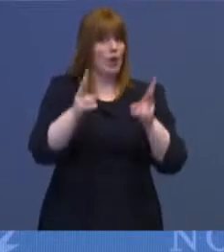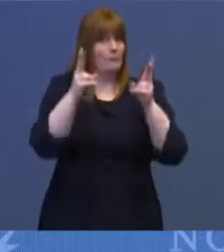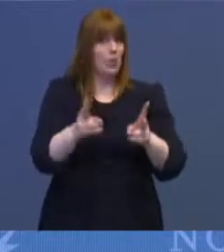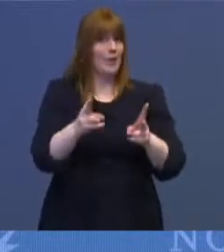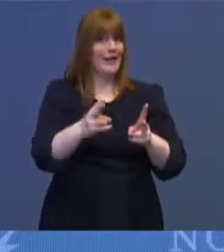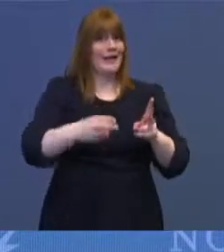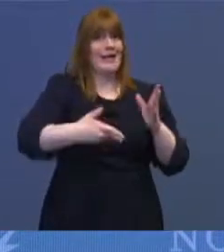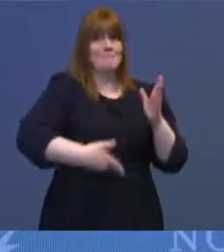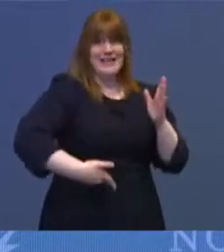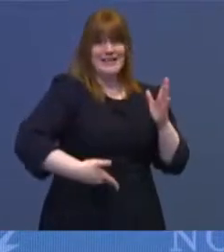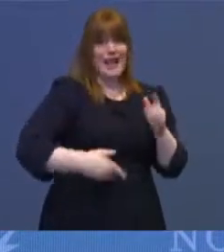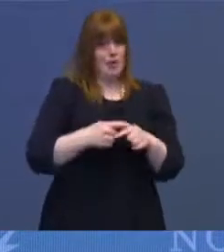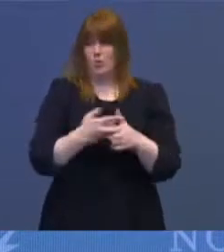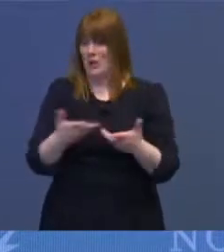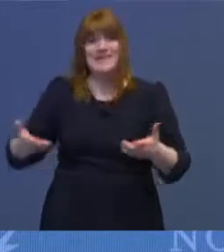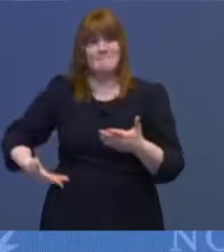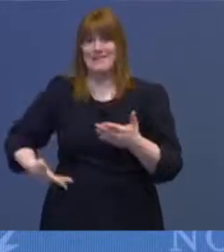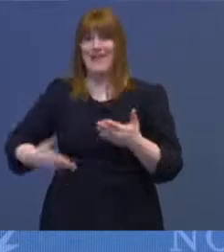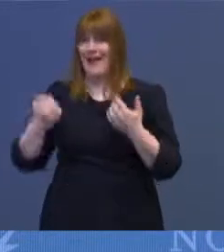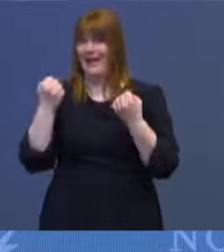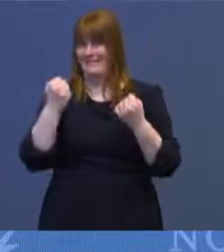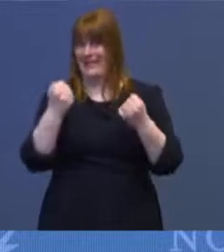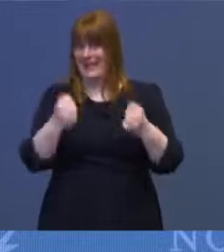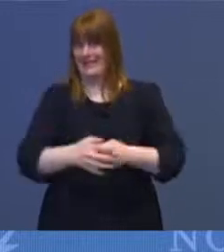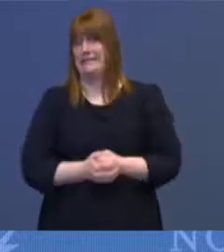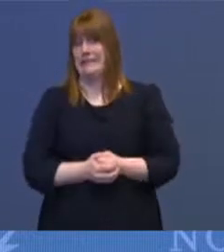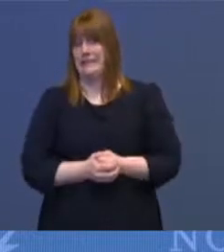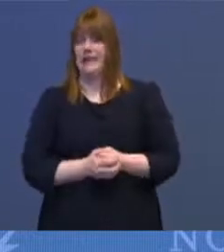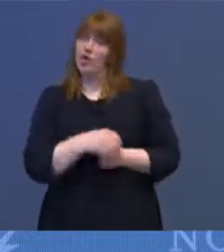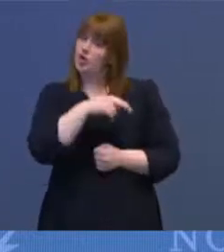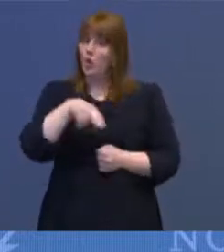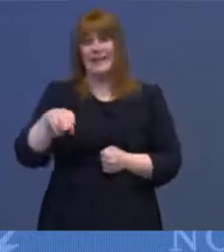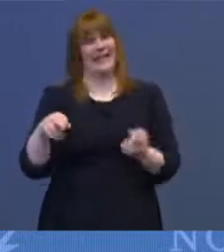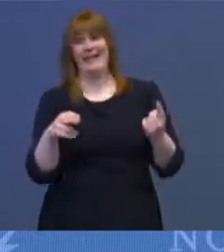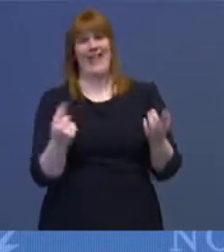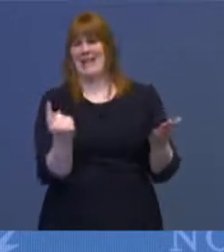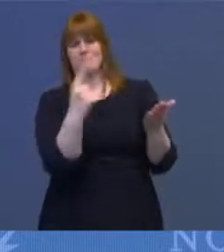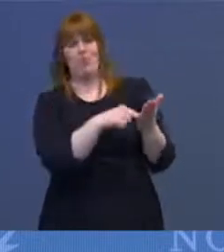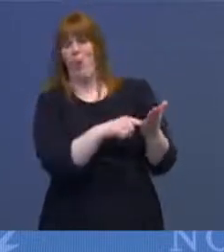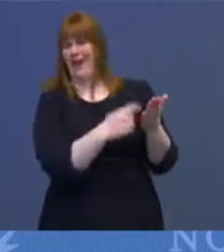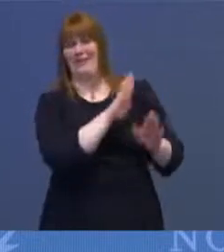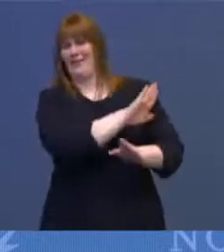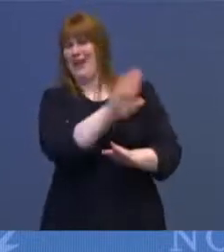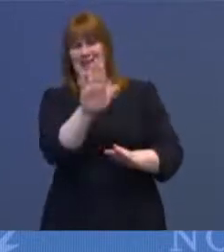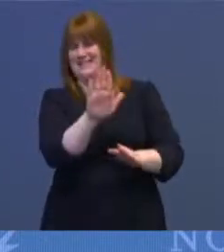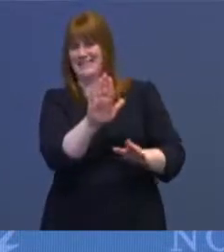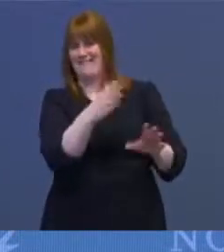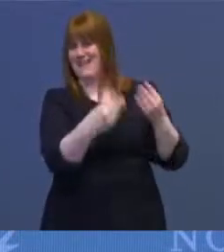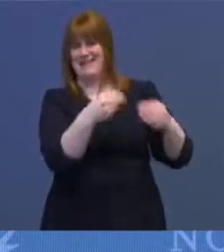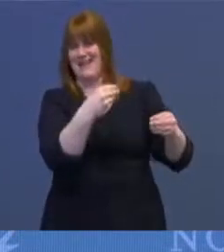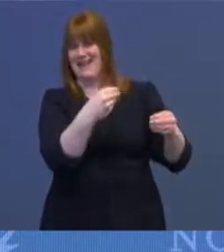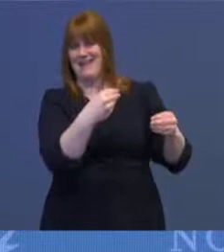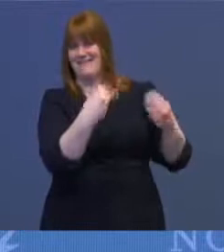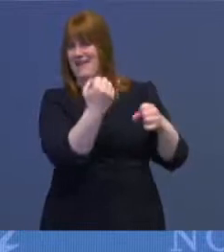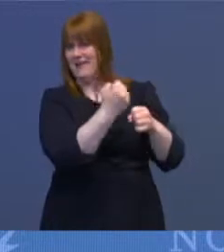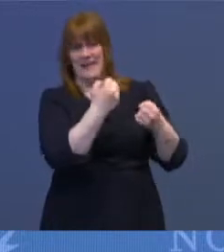og ikke-militære virkemidler. Selv om Norge ikke nødvendigvis er målet for Russlands virkemiddelbruk, så er vi